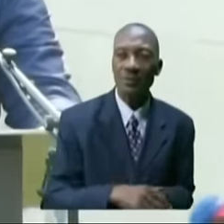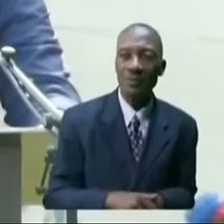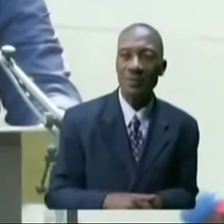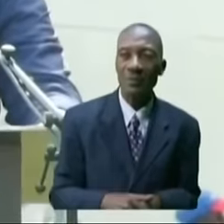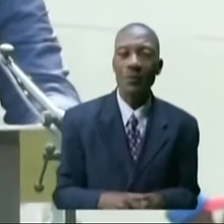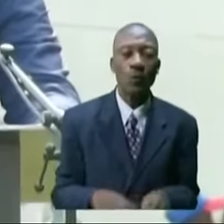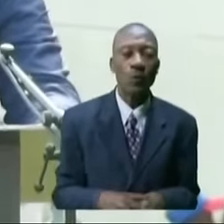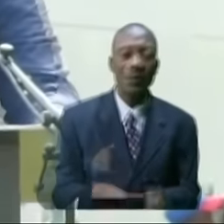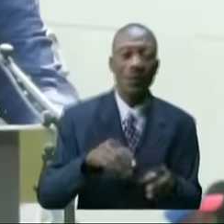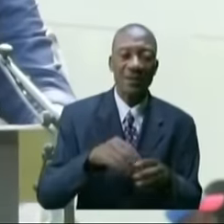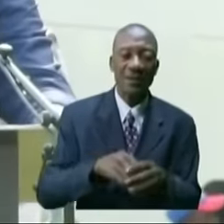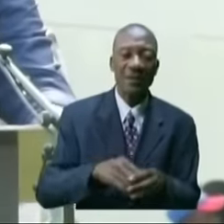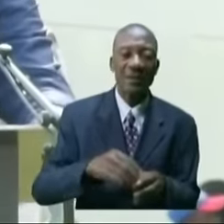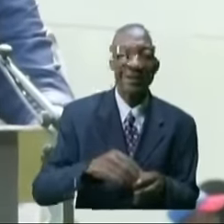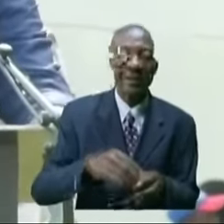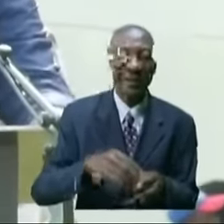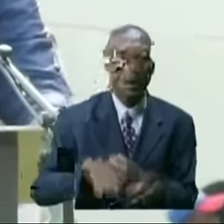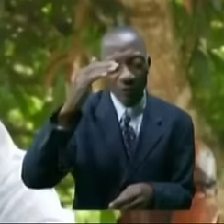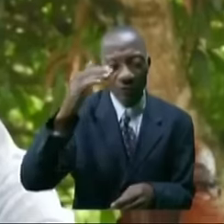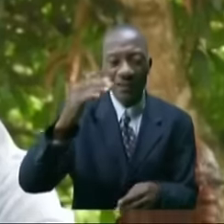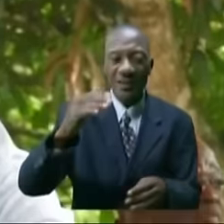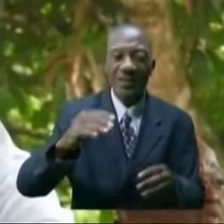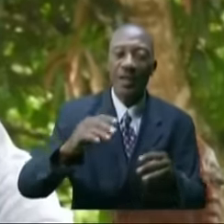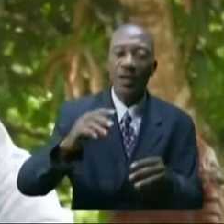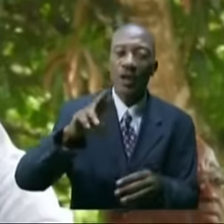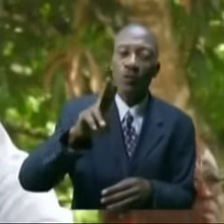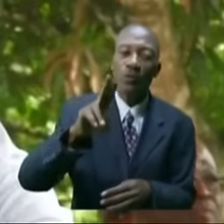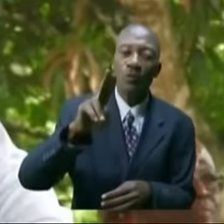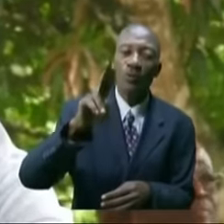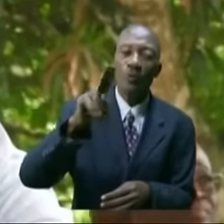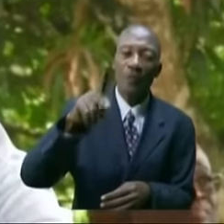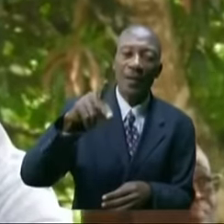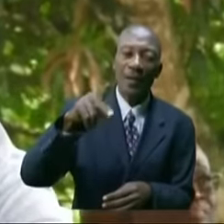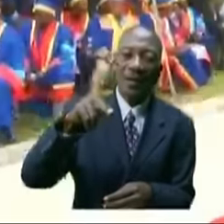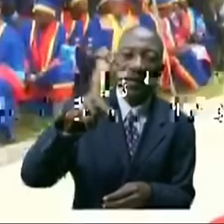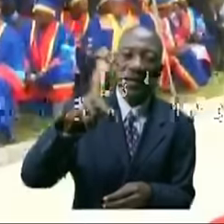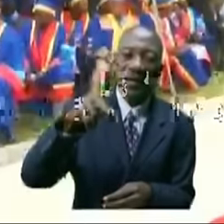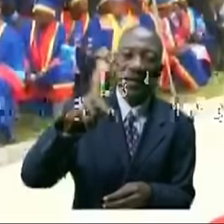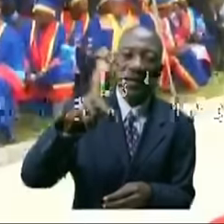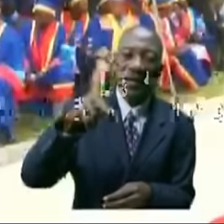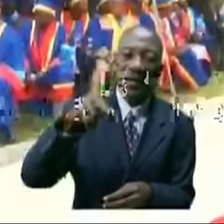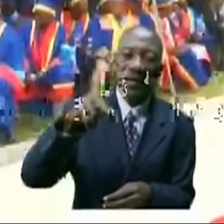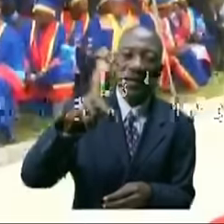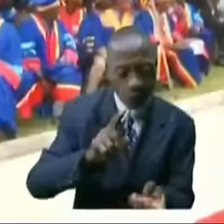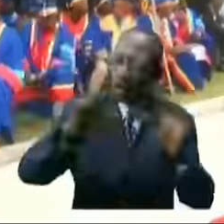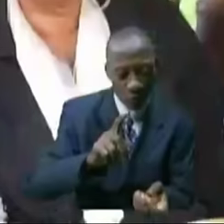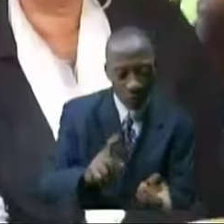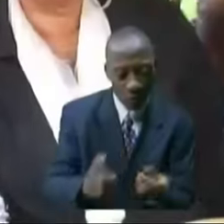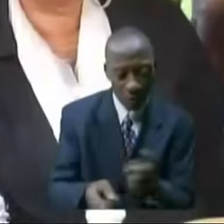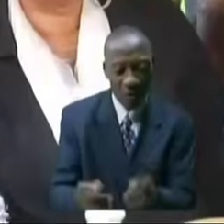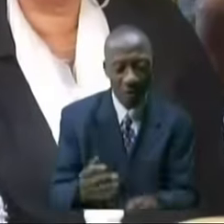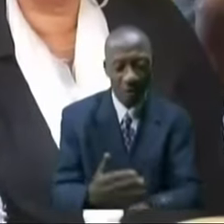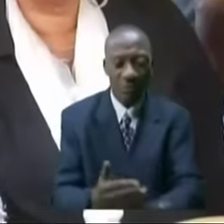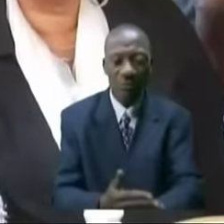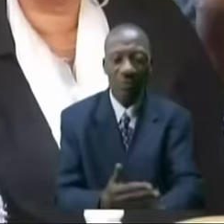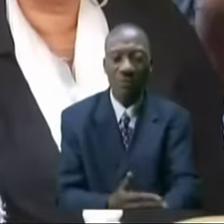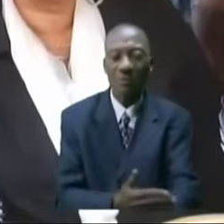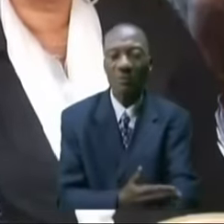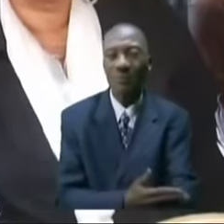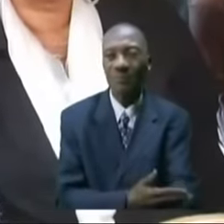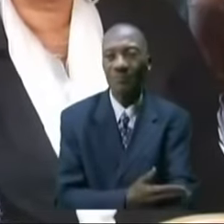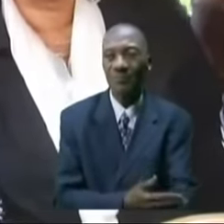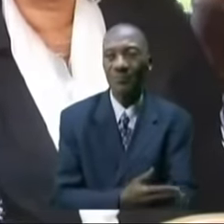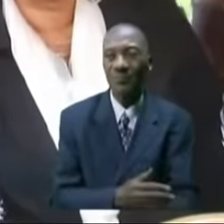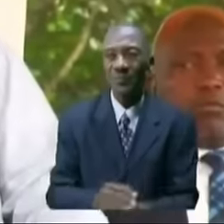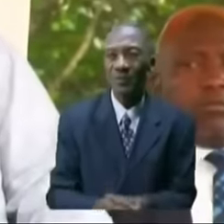communauté universitaire européenne. L'entremise de son comité de gestion de décerner au chef le prix de l'excellence